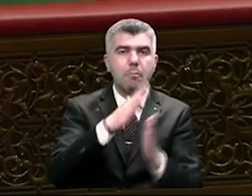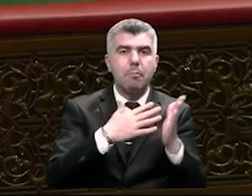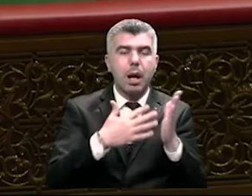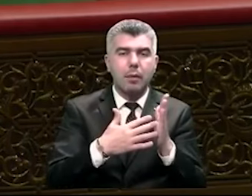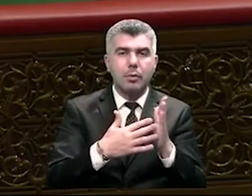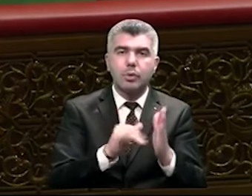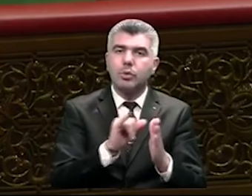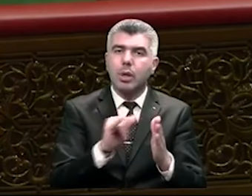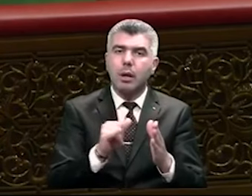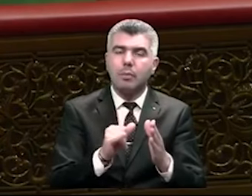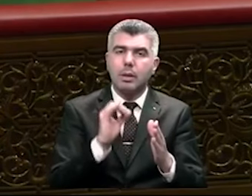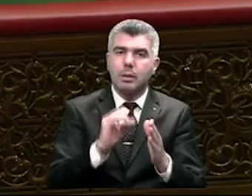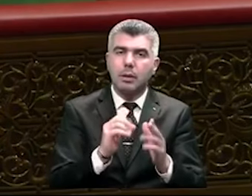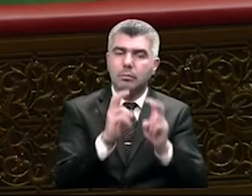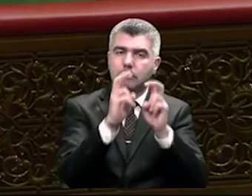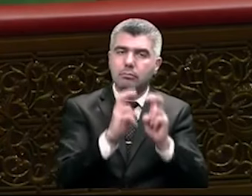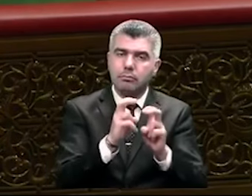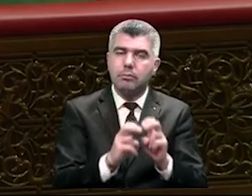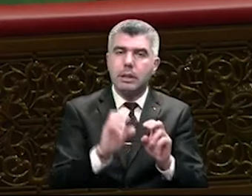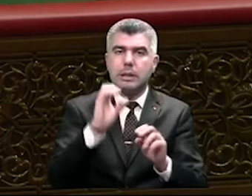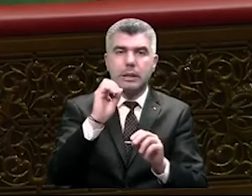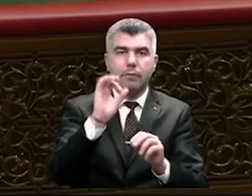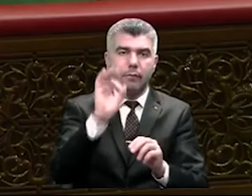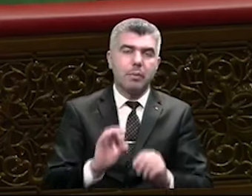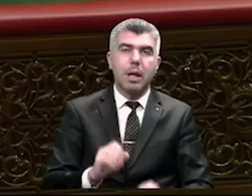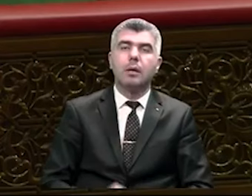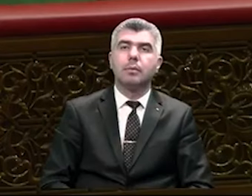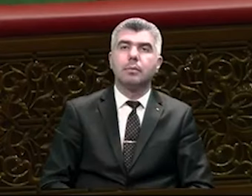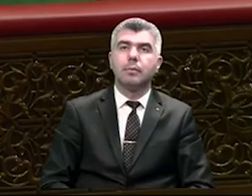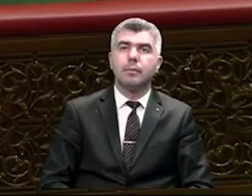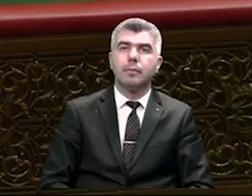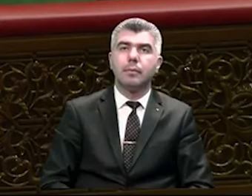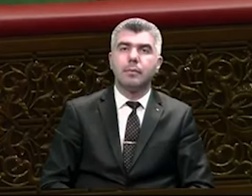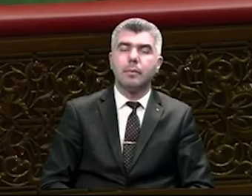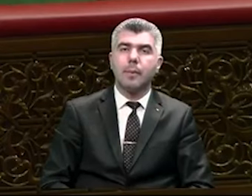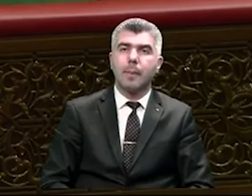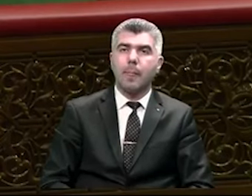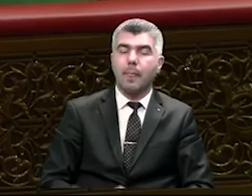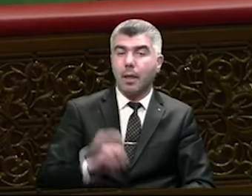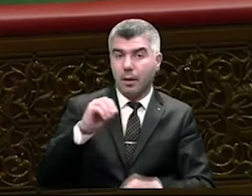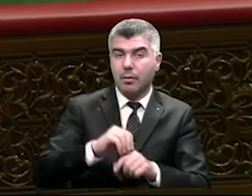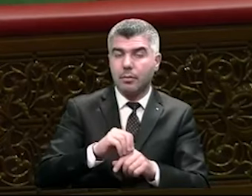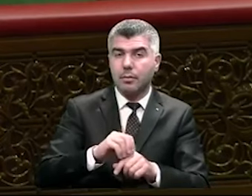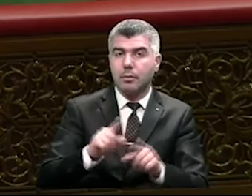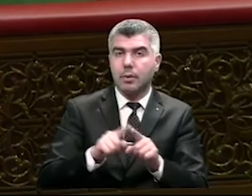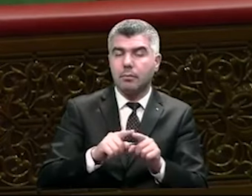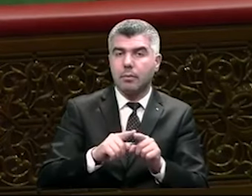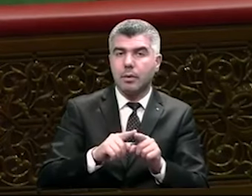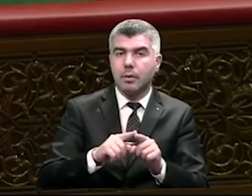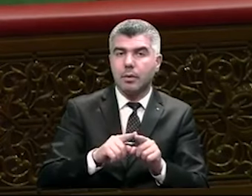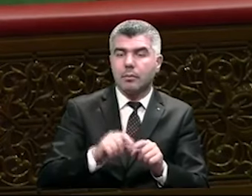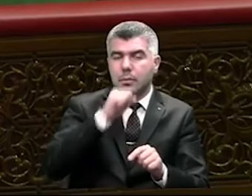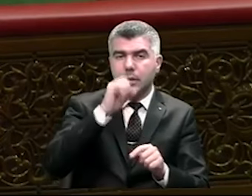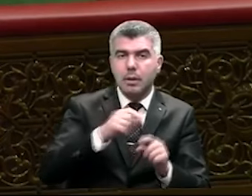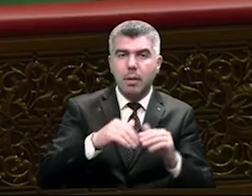وللاسف الحصيله ديالها مازال صفريه للاسف ابيتم الا انكم تمشيو في واحد الطريق ديال